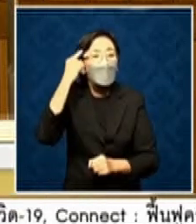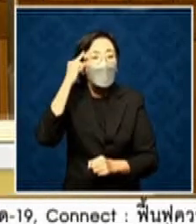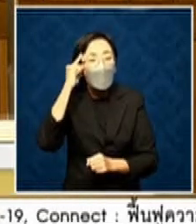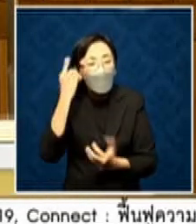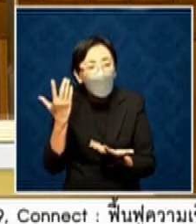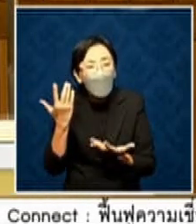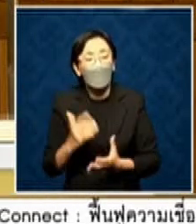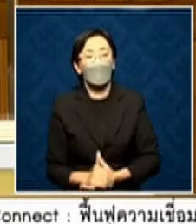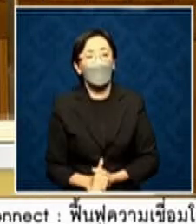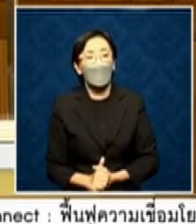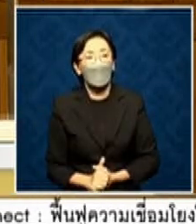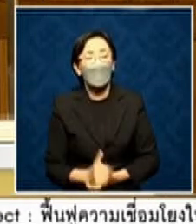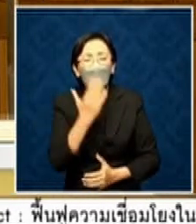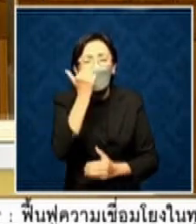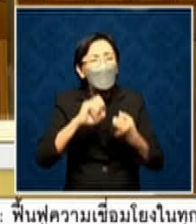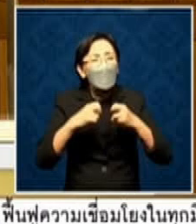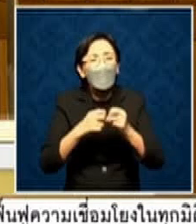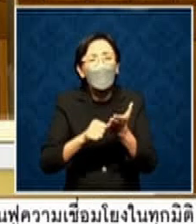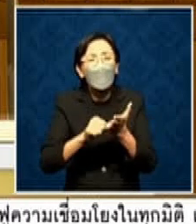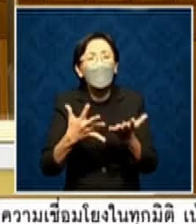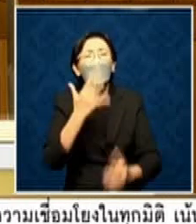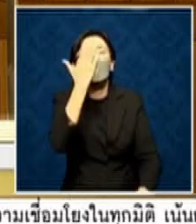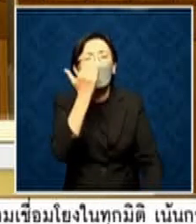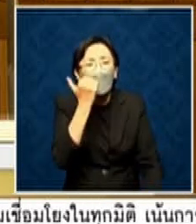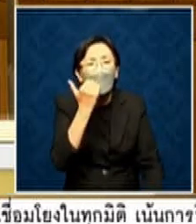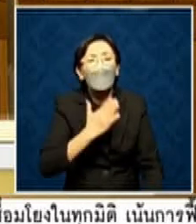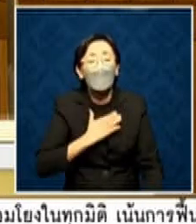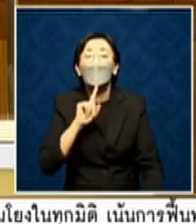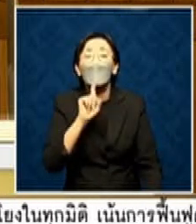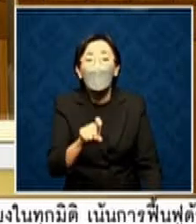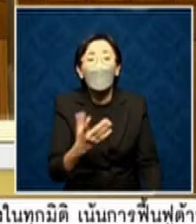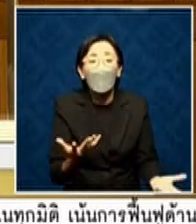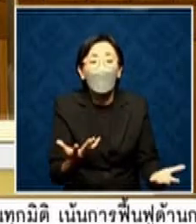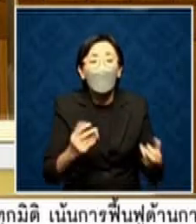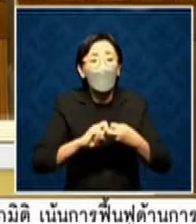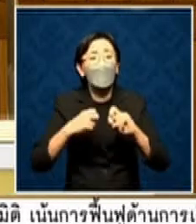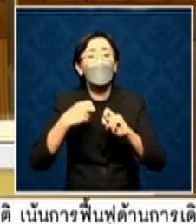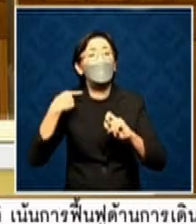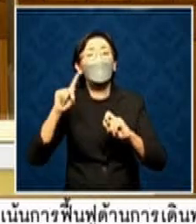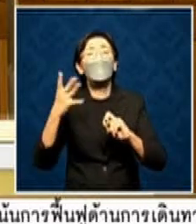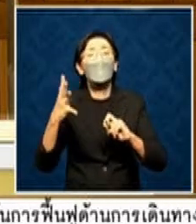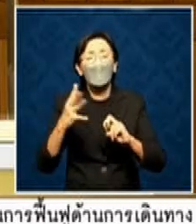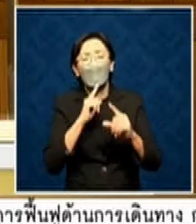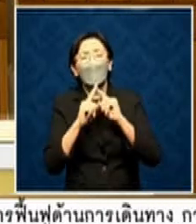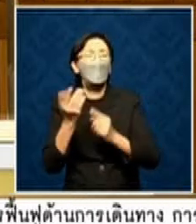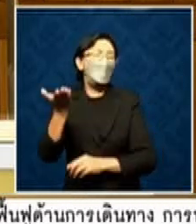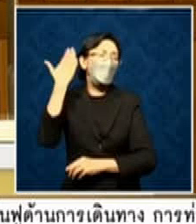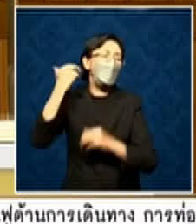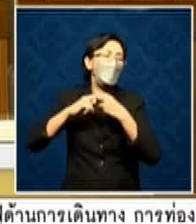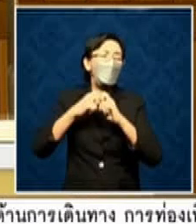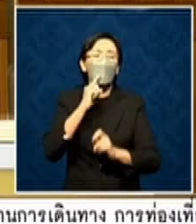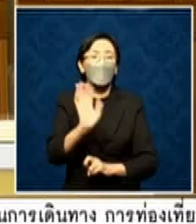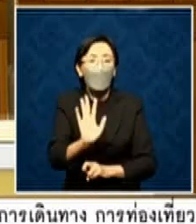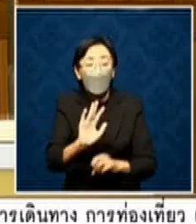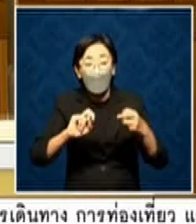ของผู้ฝ่ายค้านเนี่ยเขาพยายามจะถามว่าได้มีการยื่นข้อเสนอแลกเปลี่ยนหรือเปล่าระหว่างคดีที่ค้าง